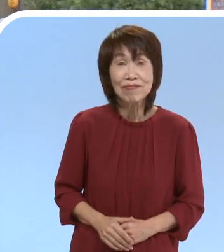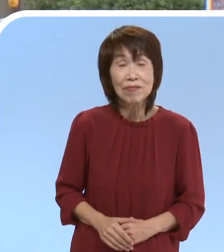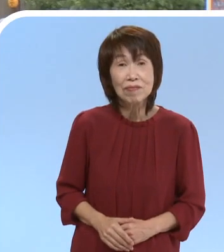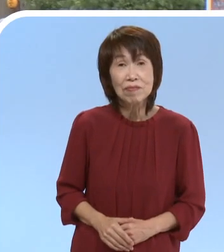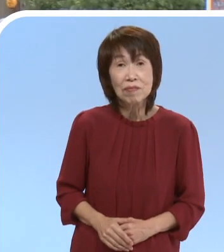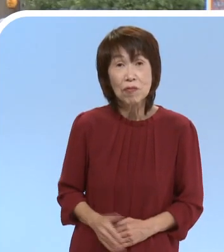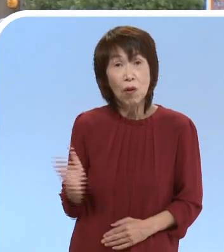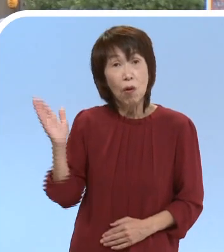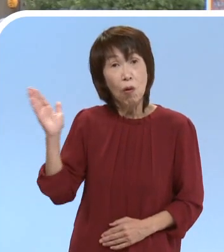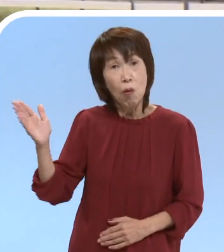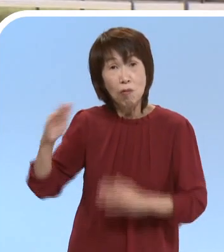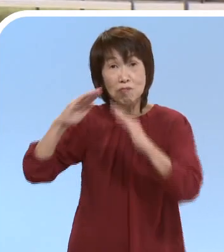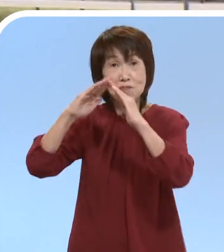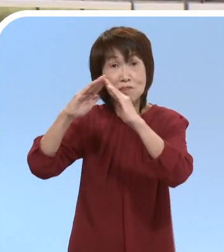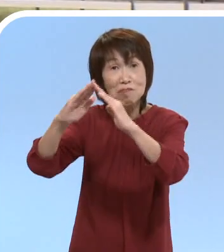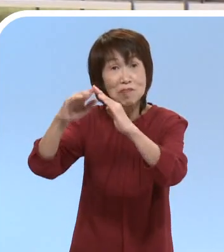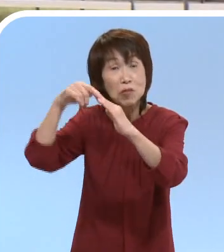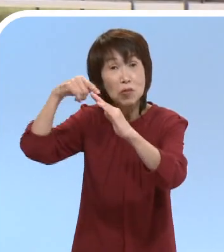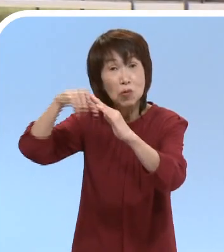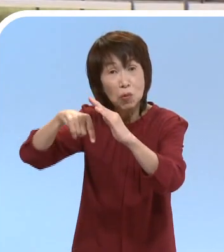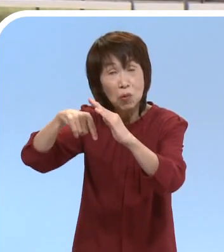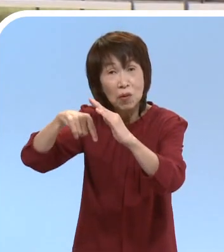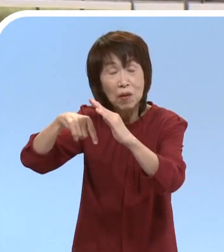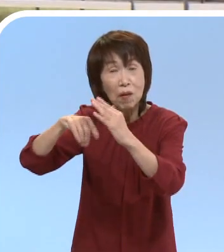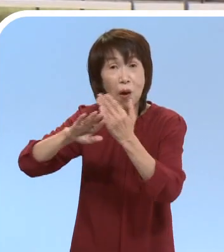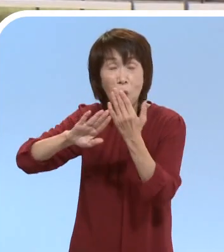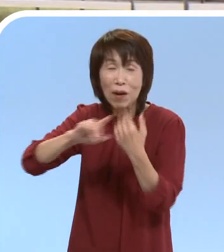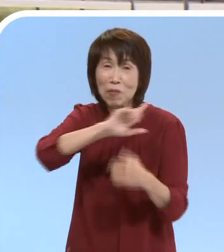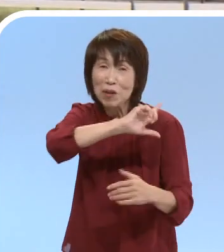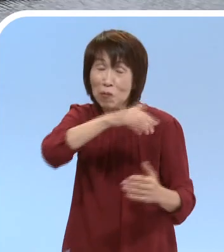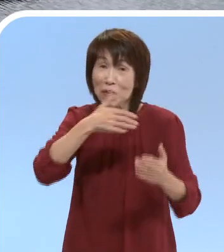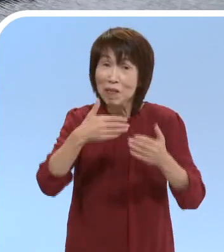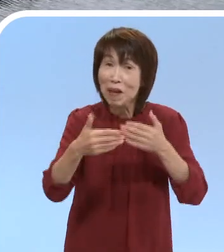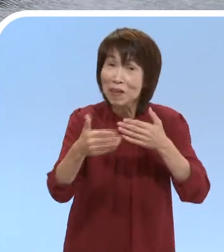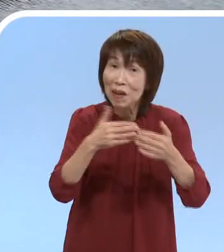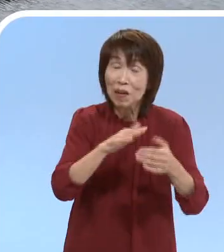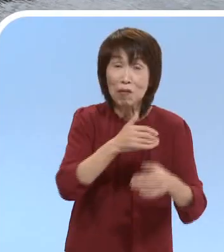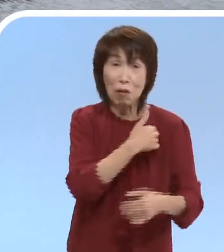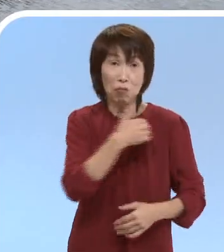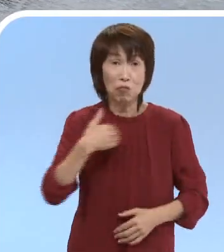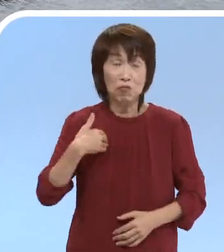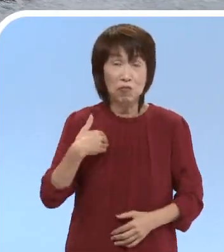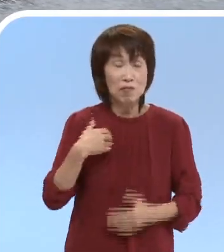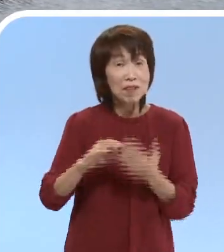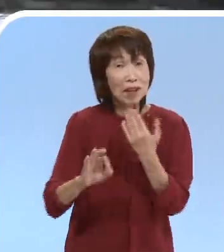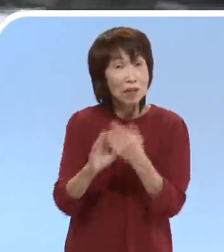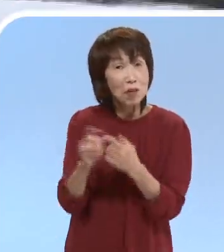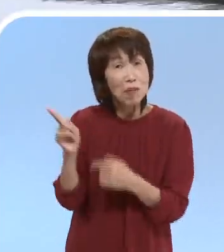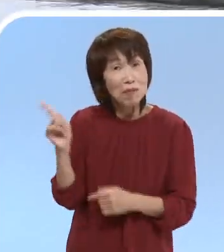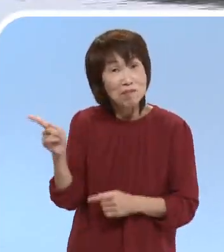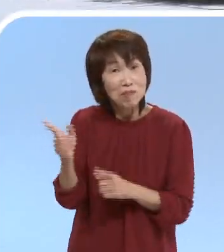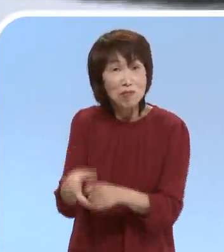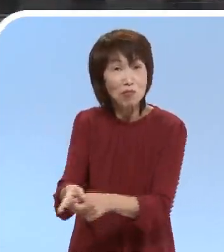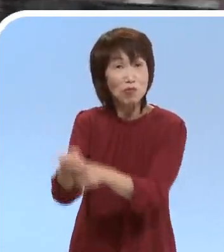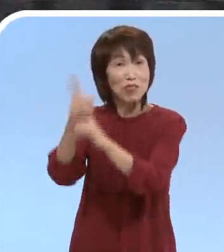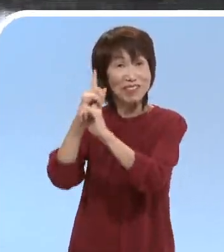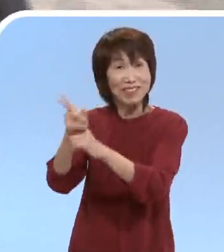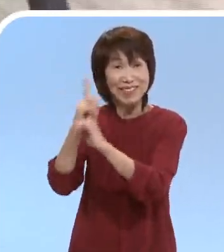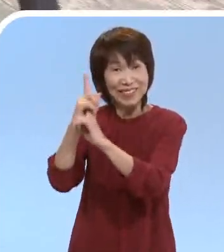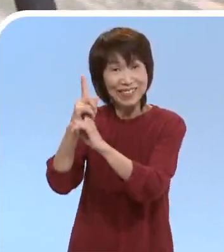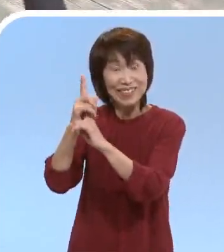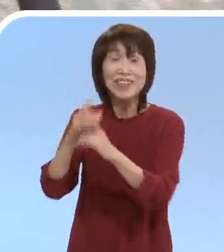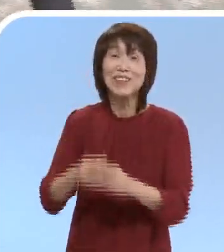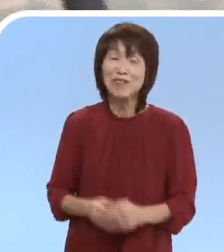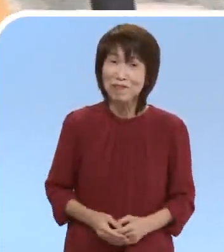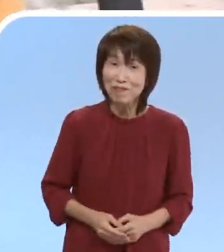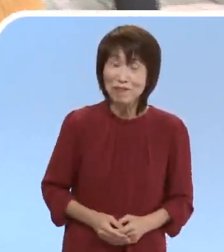ここ淡路ジャノヒレアウトドアリゾートはオリーブの魅力に触れるだけでなく、釣り堀での釣り体験や